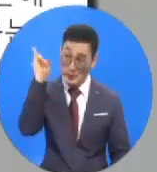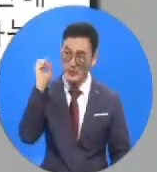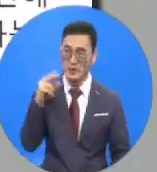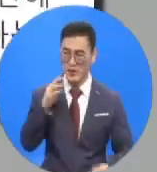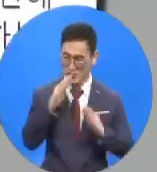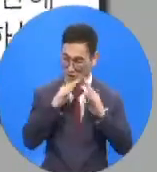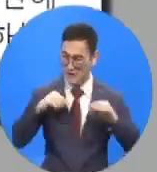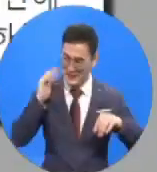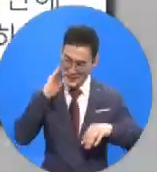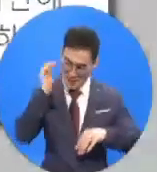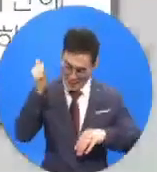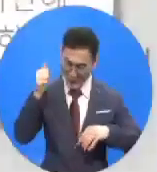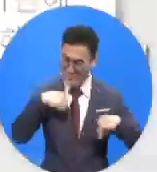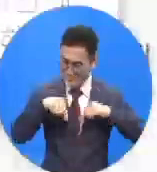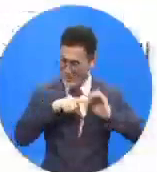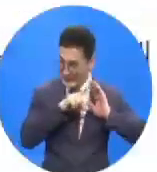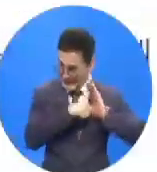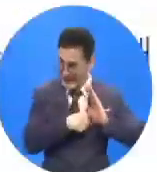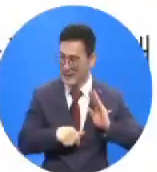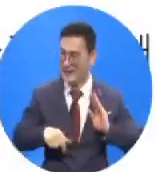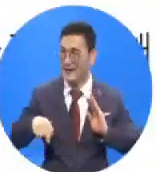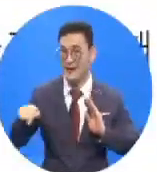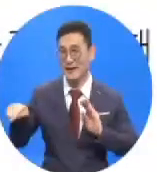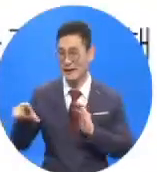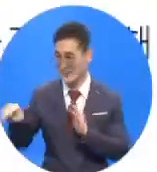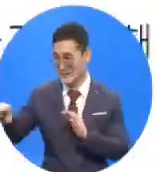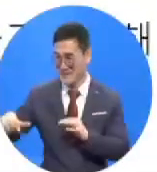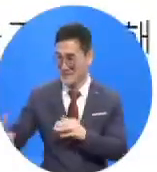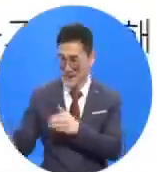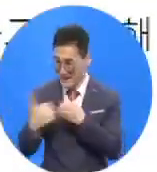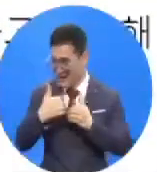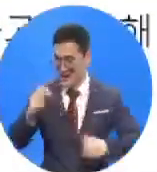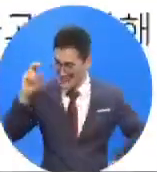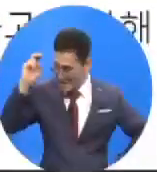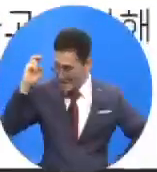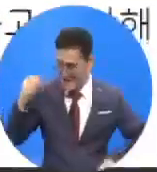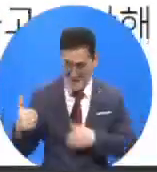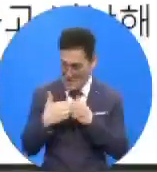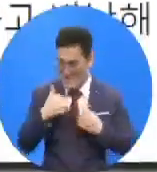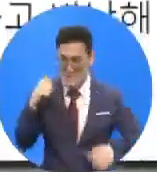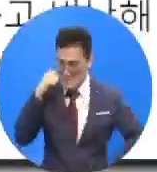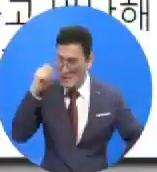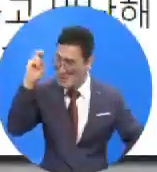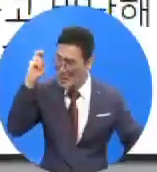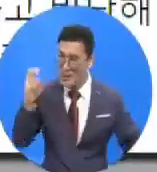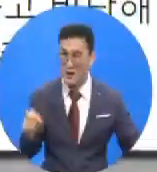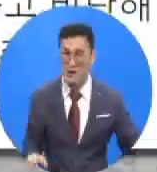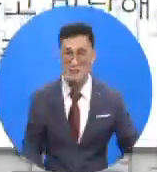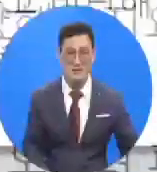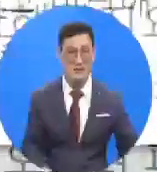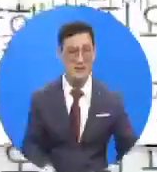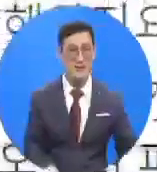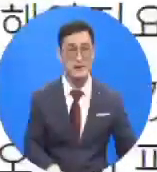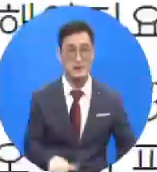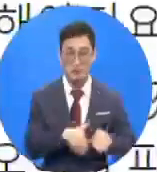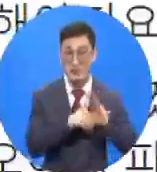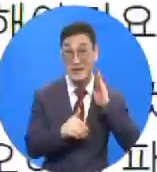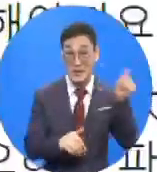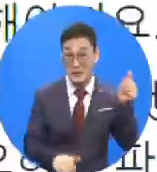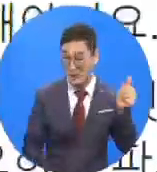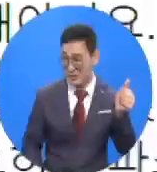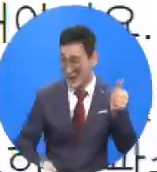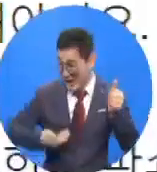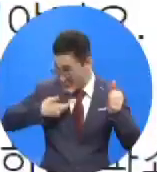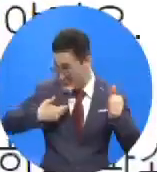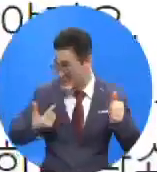했겠느냐 그러면서 민주 조건은 파쇼 라고 떠든다 이런 지금 강도 비파 했는데 이런 점은 이런 대우